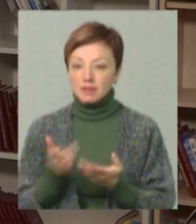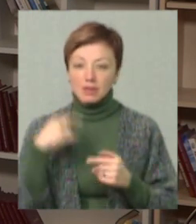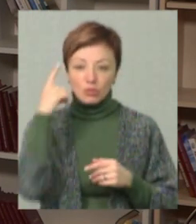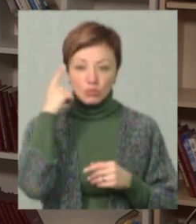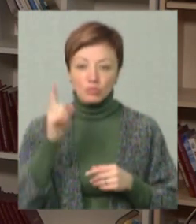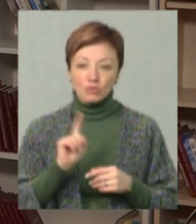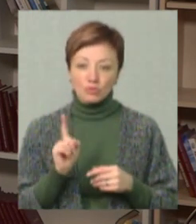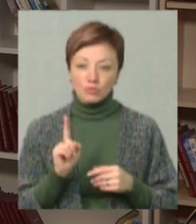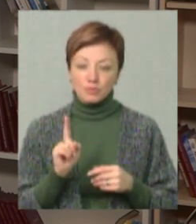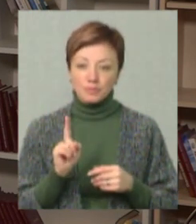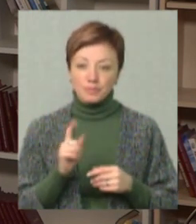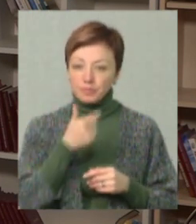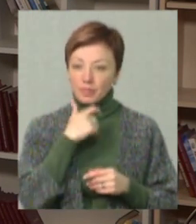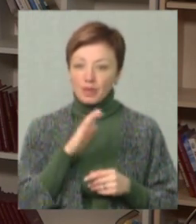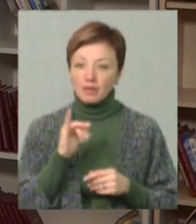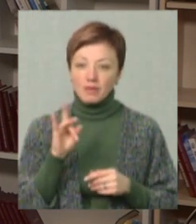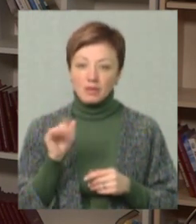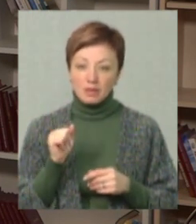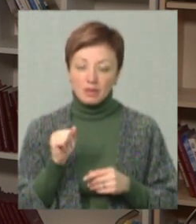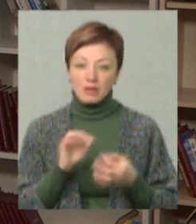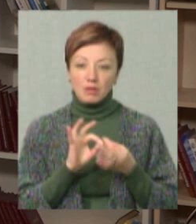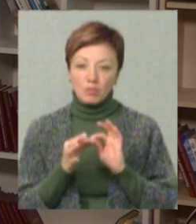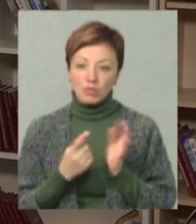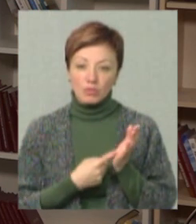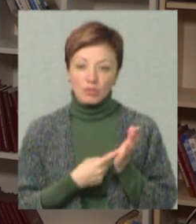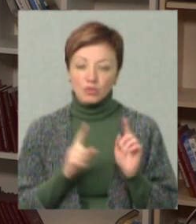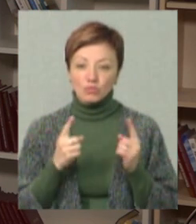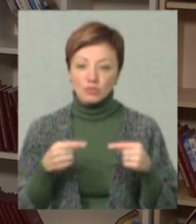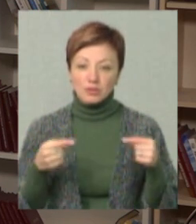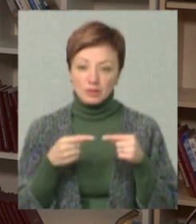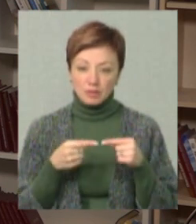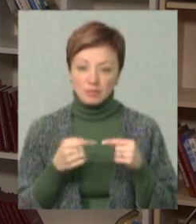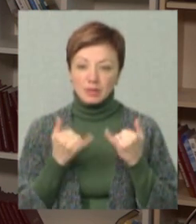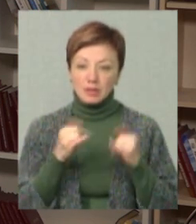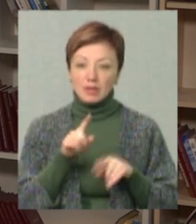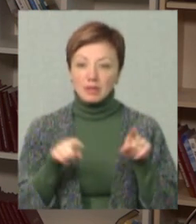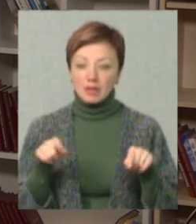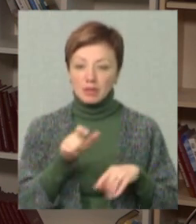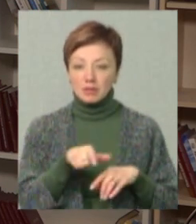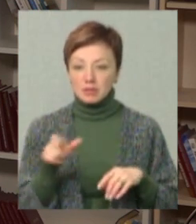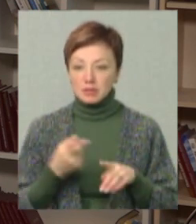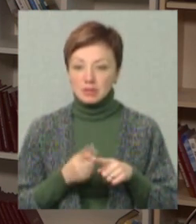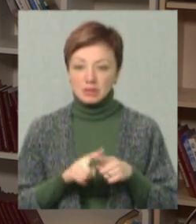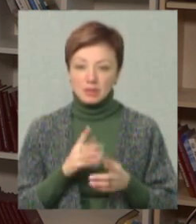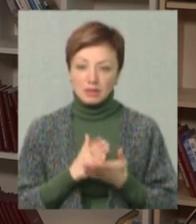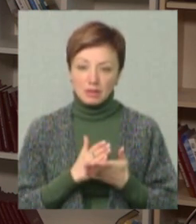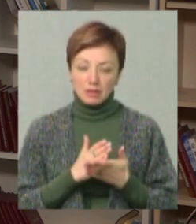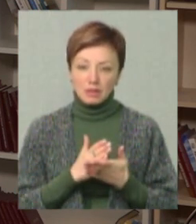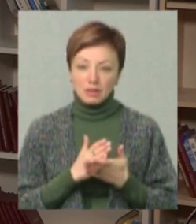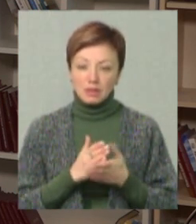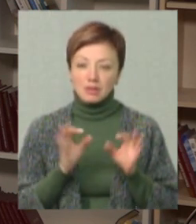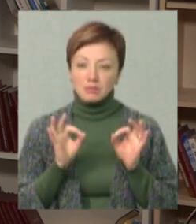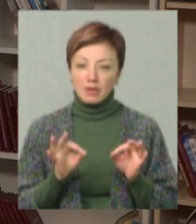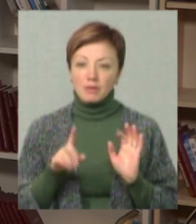для деяких переселенців це є справді питанням життя і смерті. Адже не всі